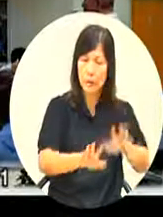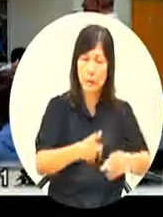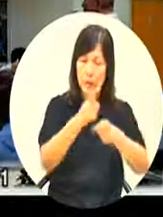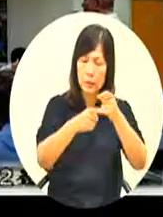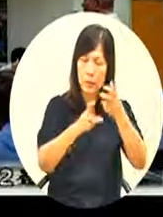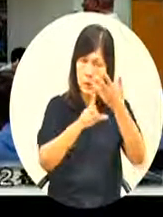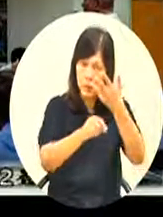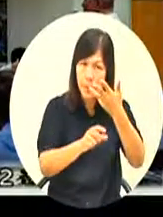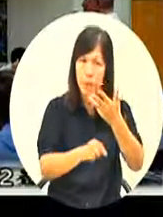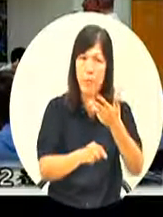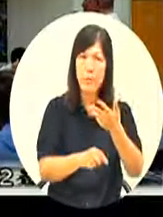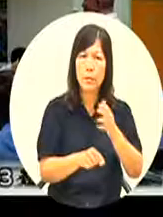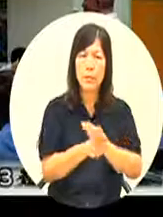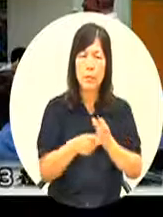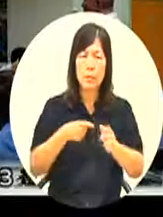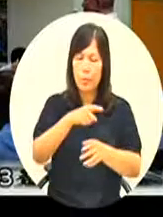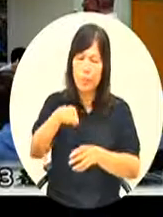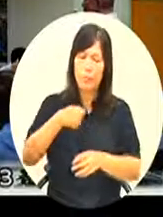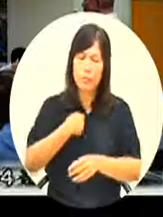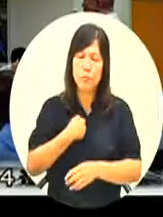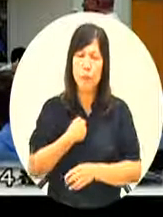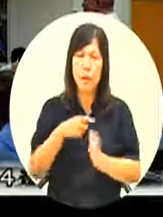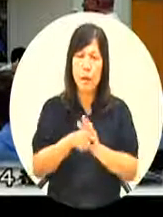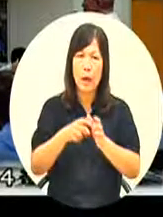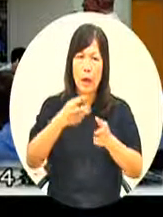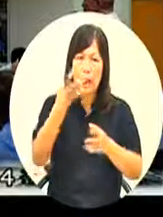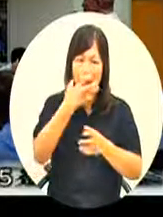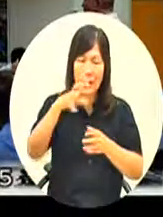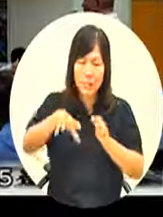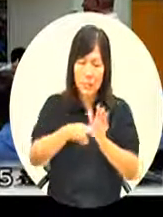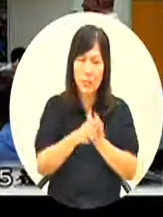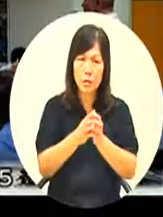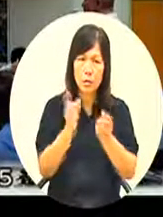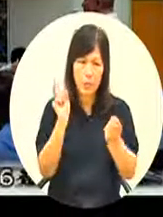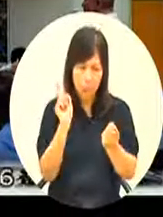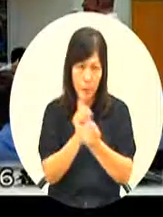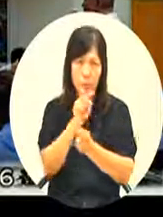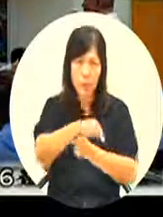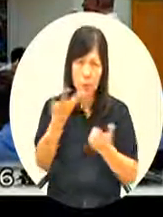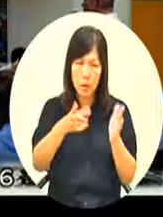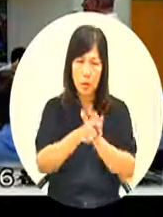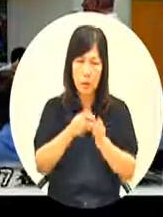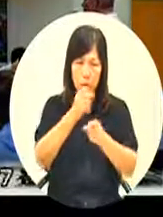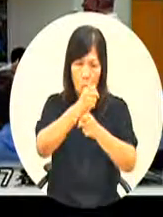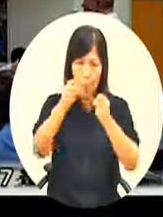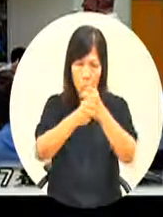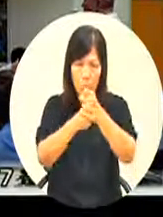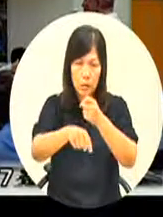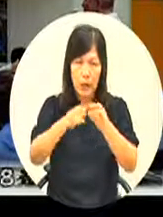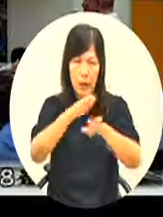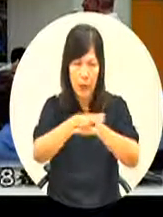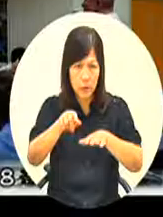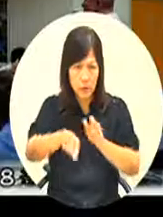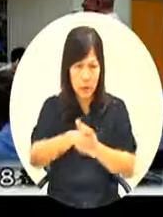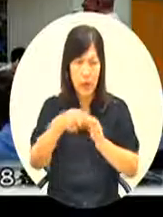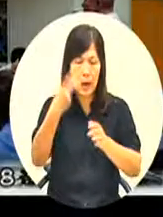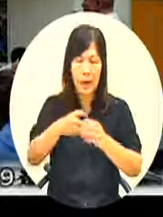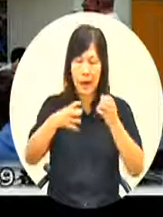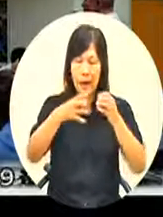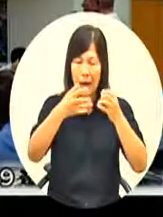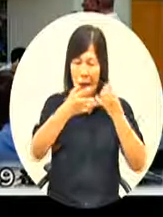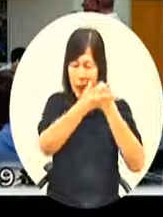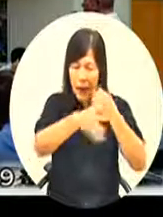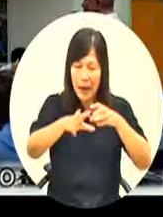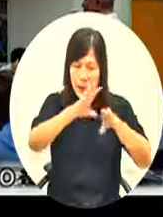月。好，因为我们知道盐埕活动中心面临到就是整个结构体安全跟海沙屋的一个